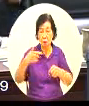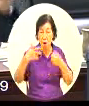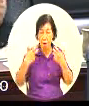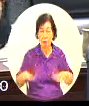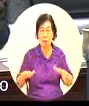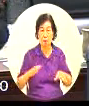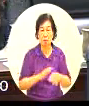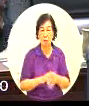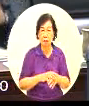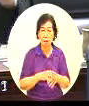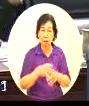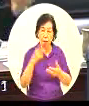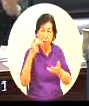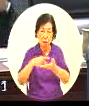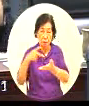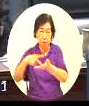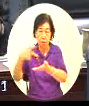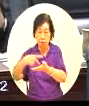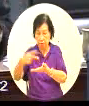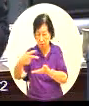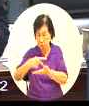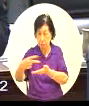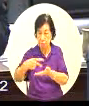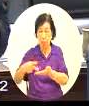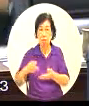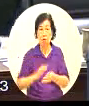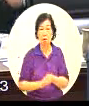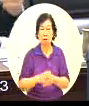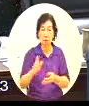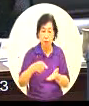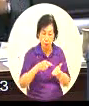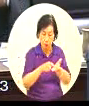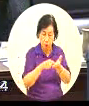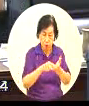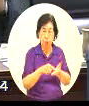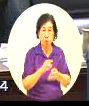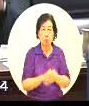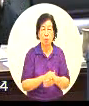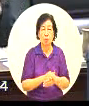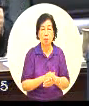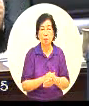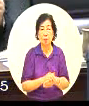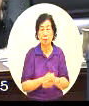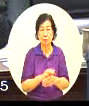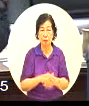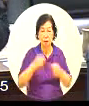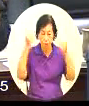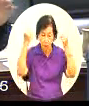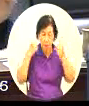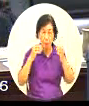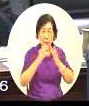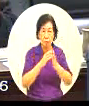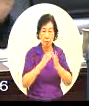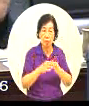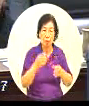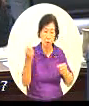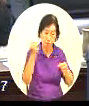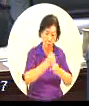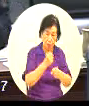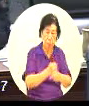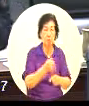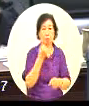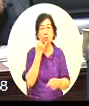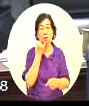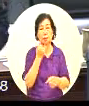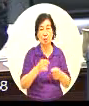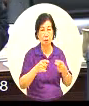你法律的好，你嘛是爱薪水，少掉来伫体育局上班，所以人事免去